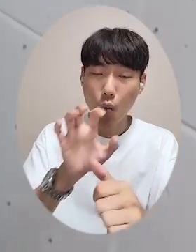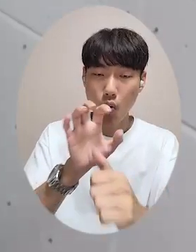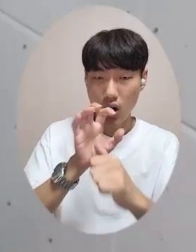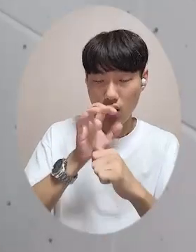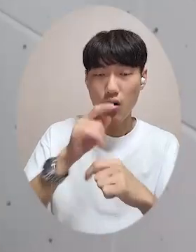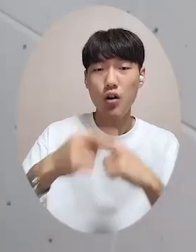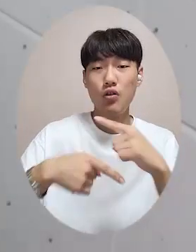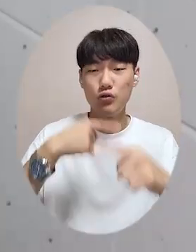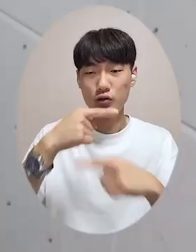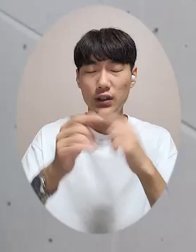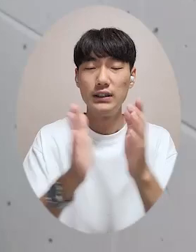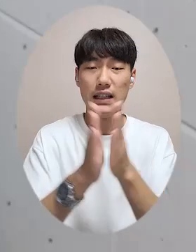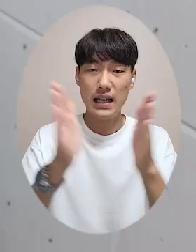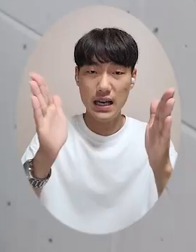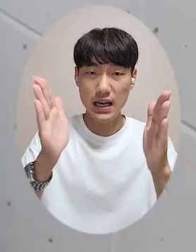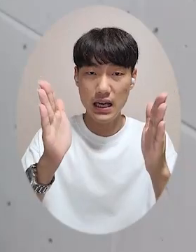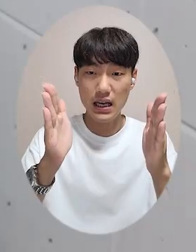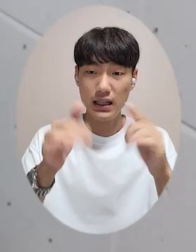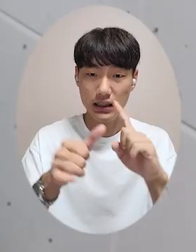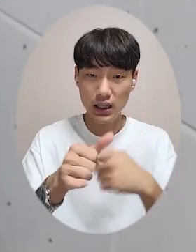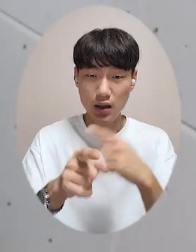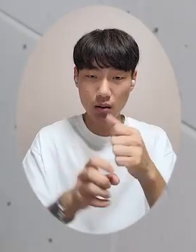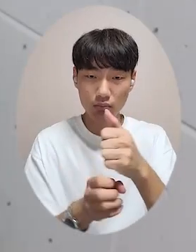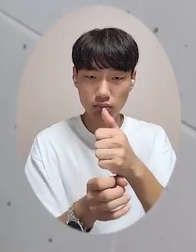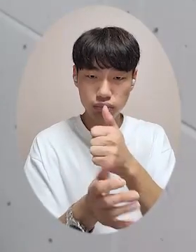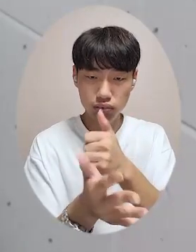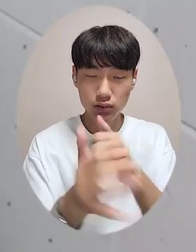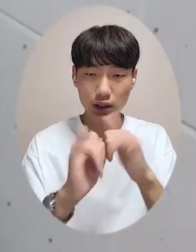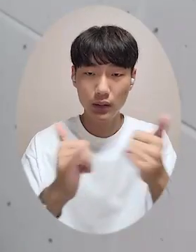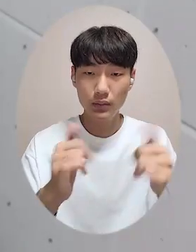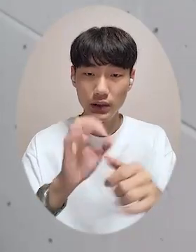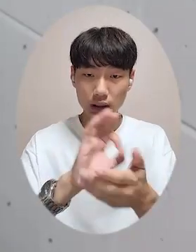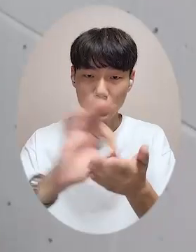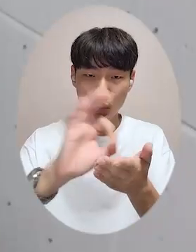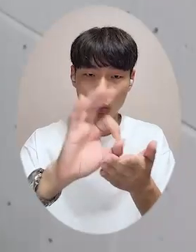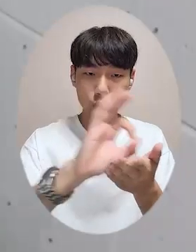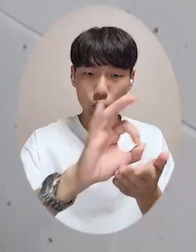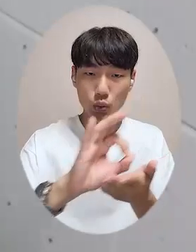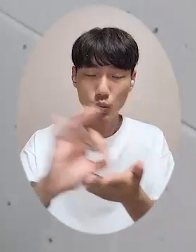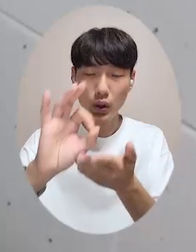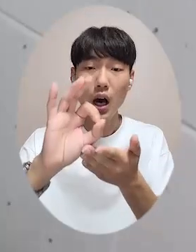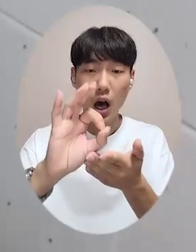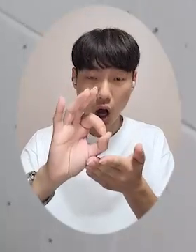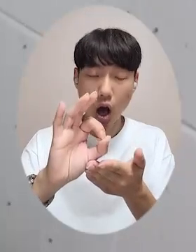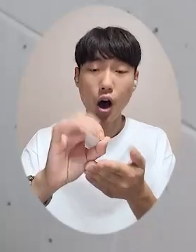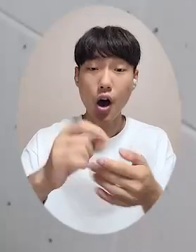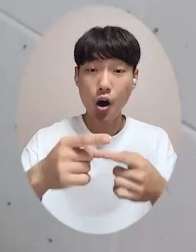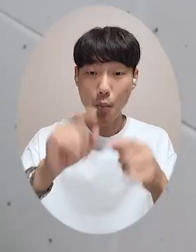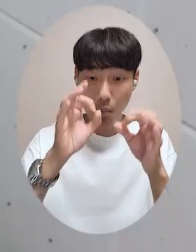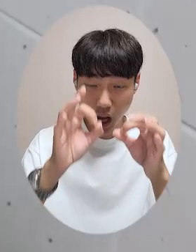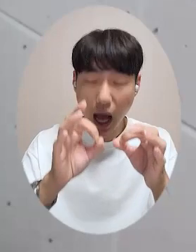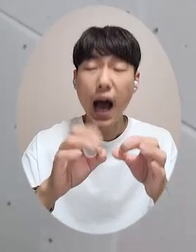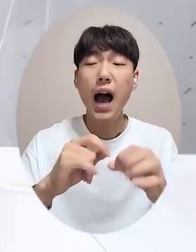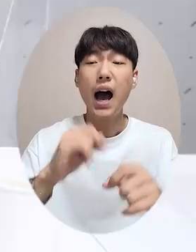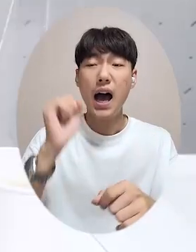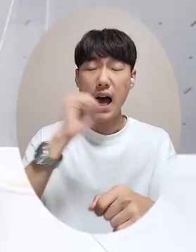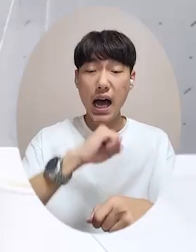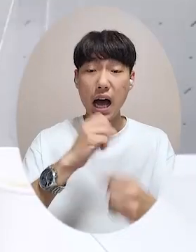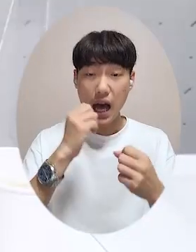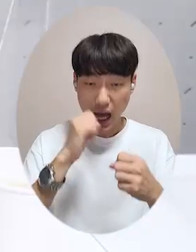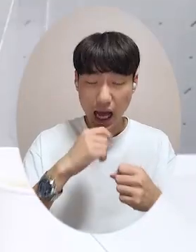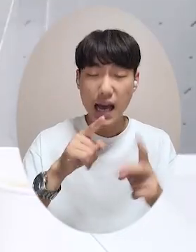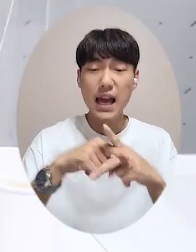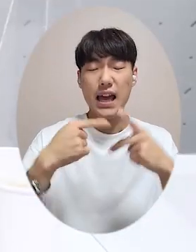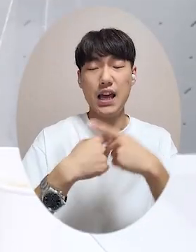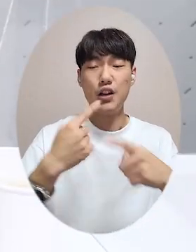이제 체계가 되면서 이렇게 전달이 되고 이렇게 보급이 되면서 저희는 그걸 보고 이제 수어를 사용합니다. 근데